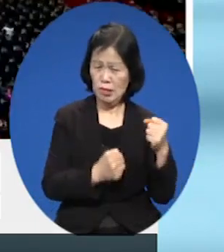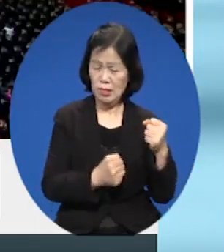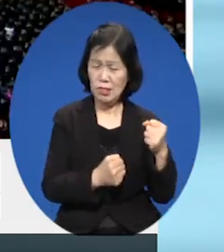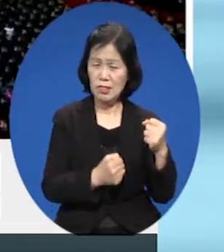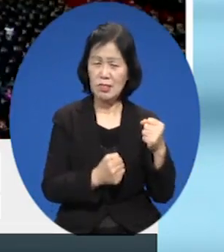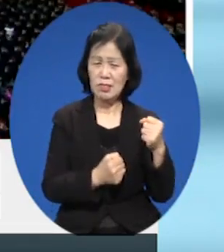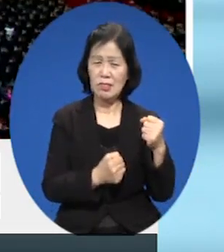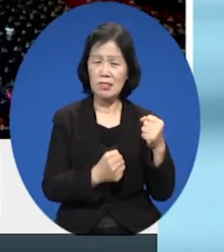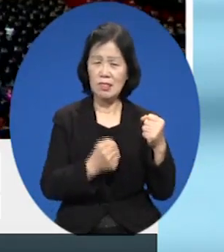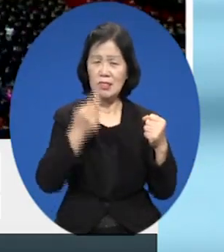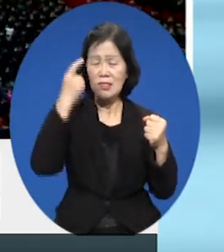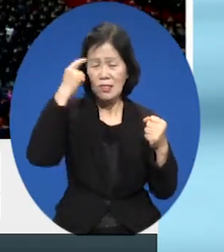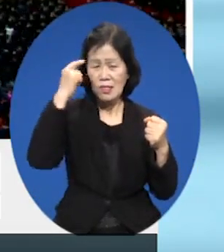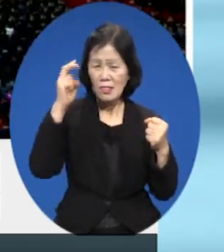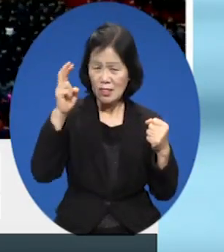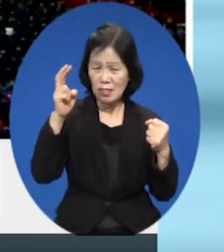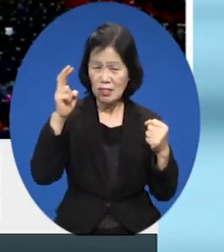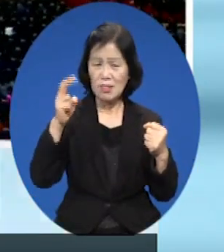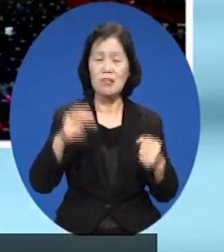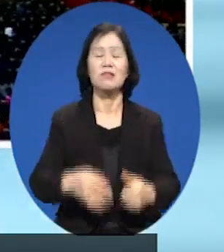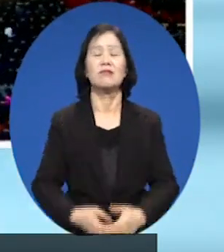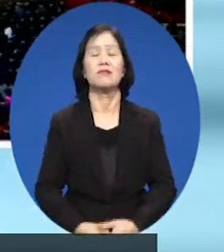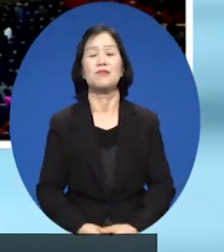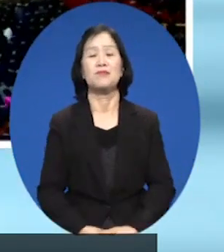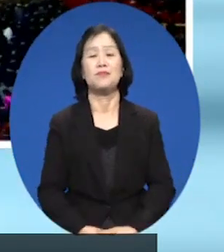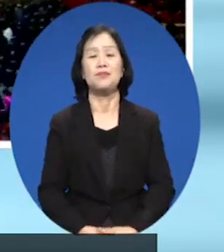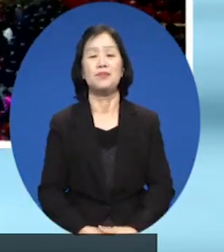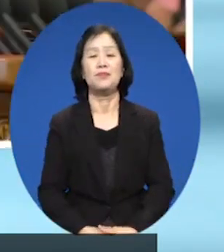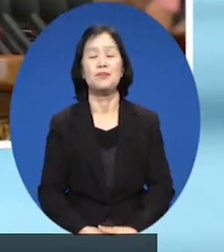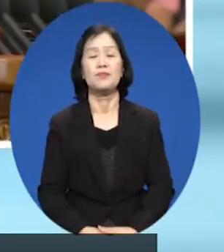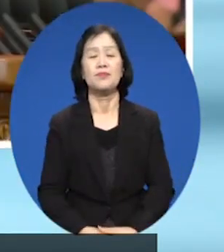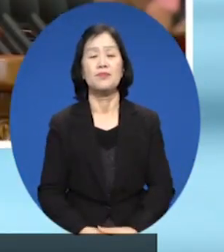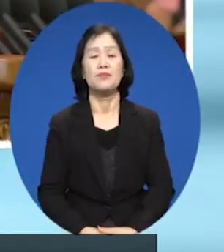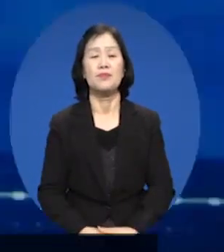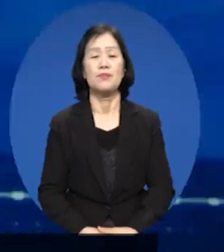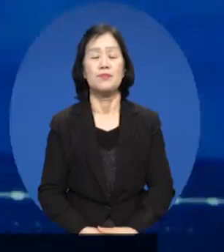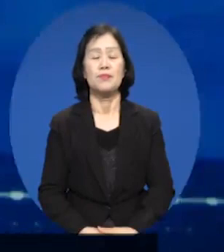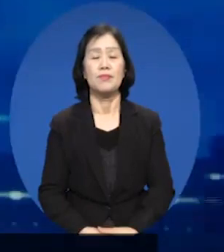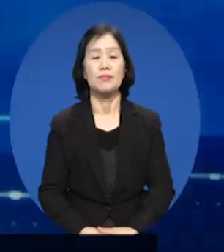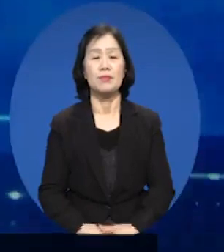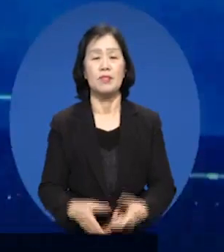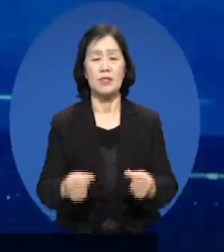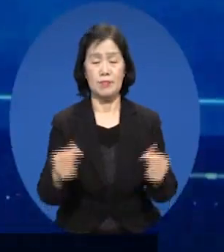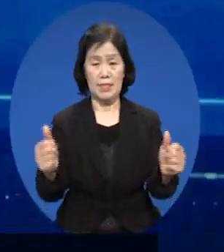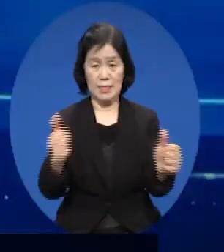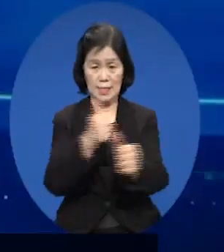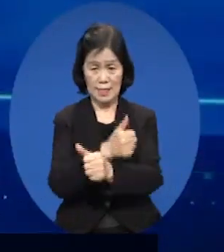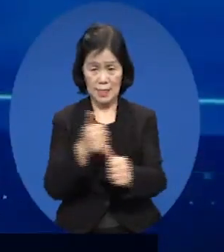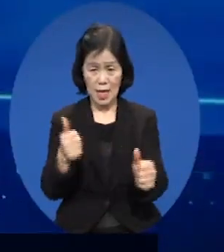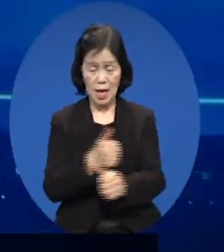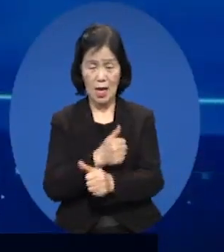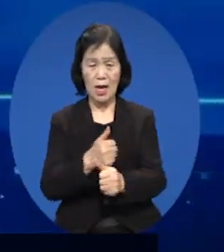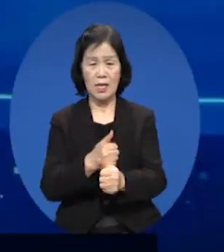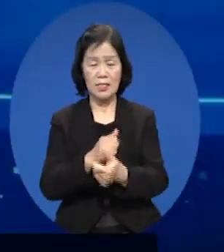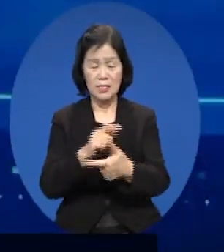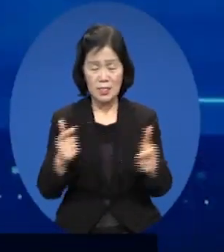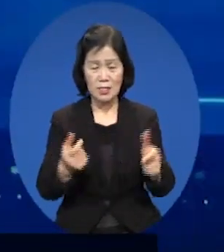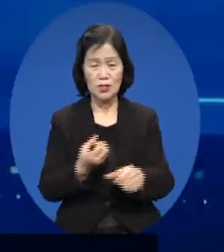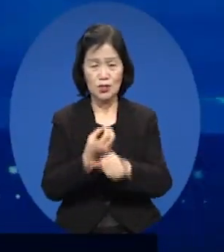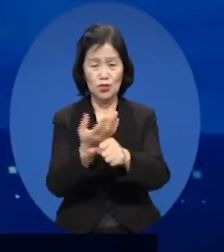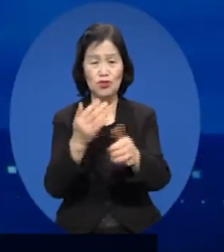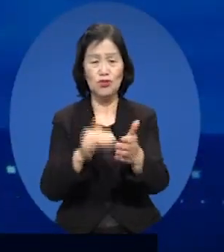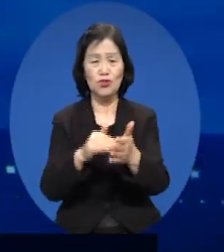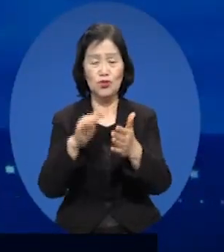잡으려고 하는 것은 아닌가 이렇게 분석할 수 있습니다 그렇군요 이같은 인사모 등등이 전해 지고 난 뒤